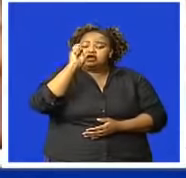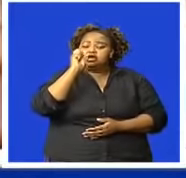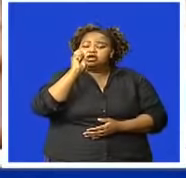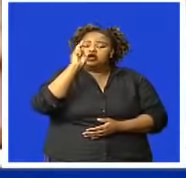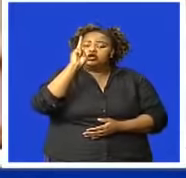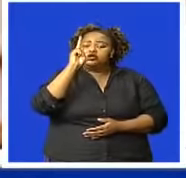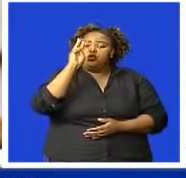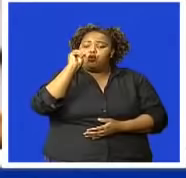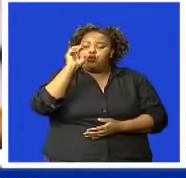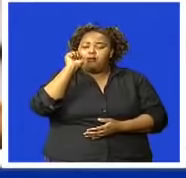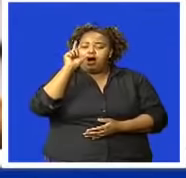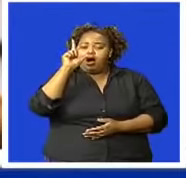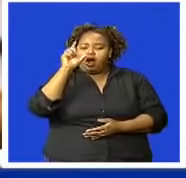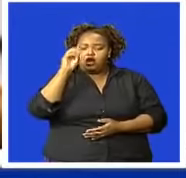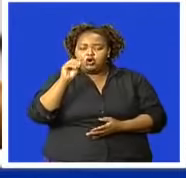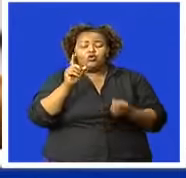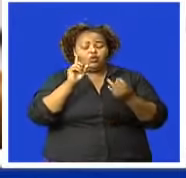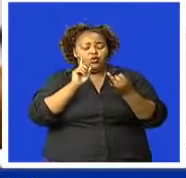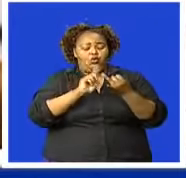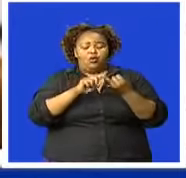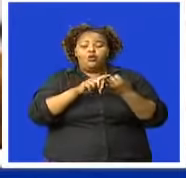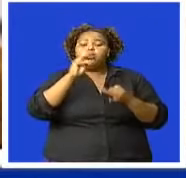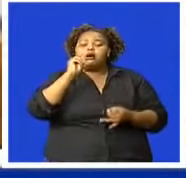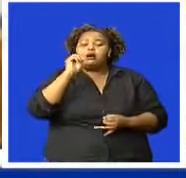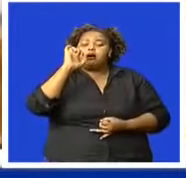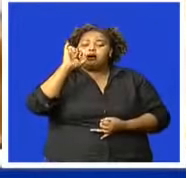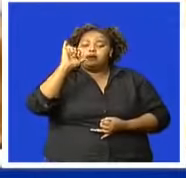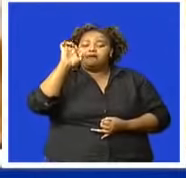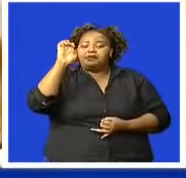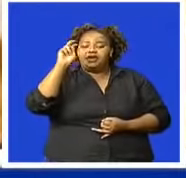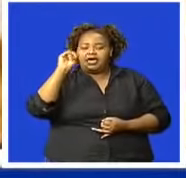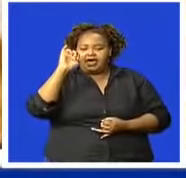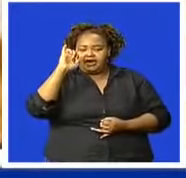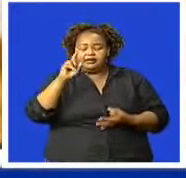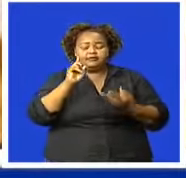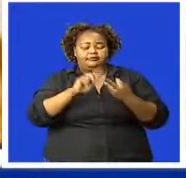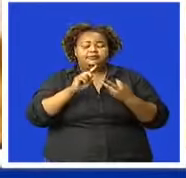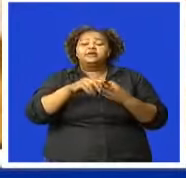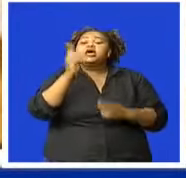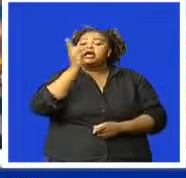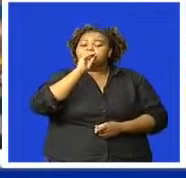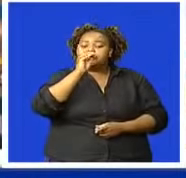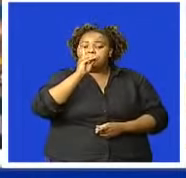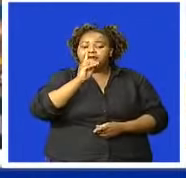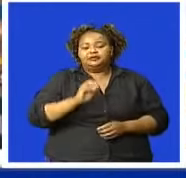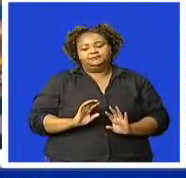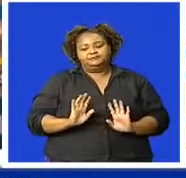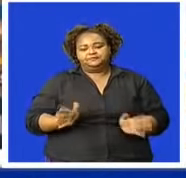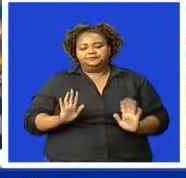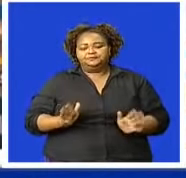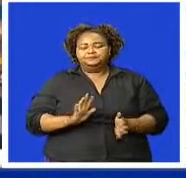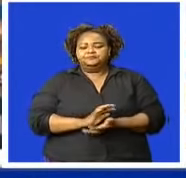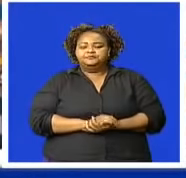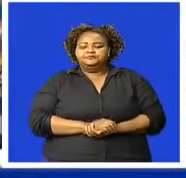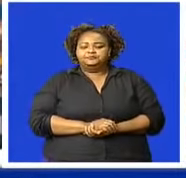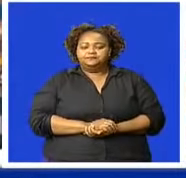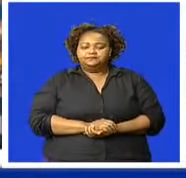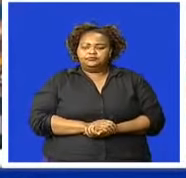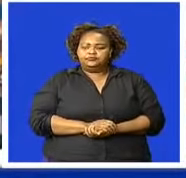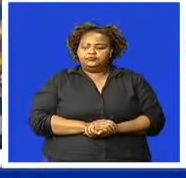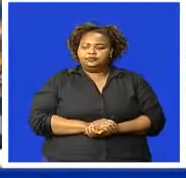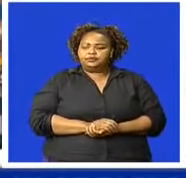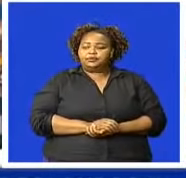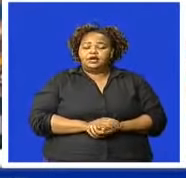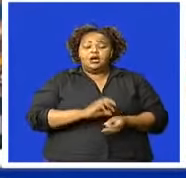Dlamini. Tindzabeni Eswatini TV kubika Themnkosi Mavimbela embabane.